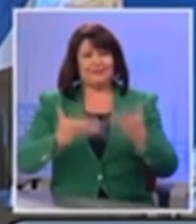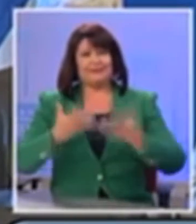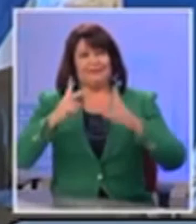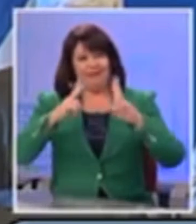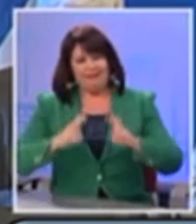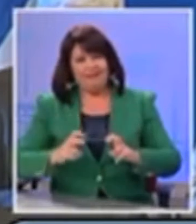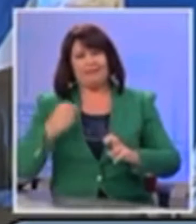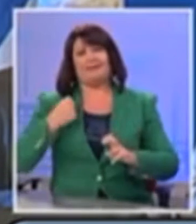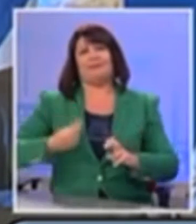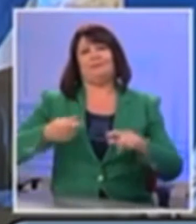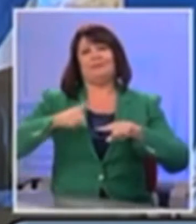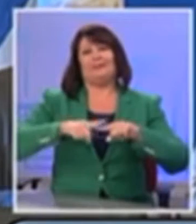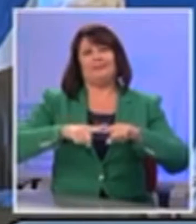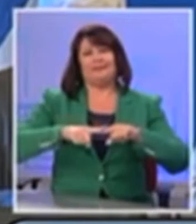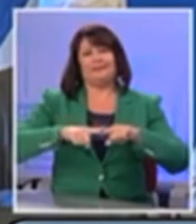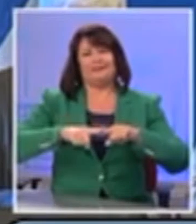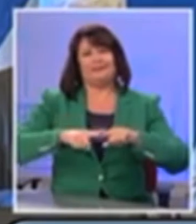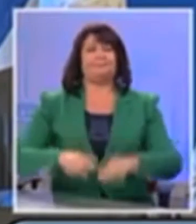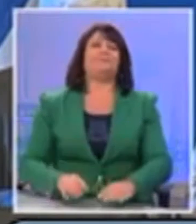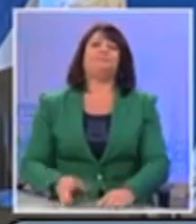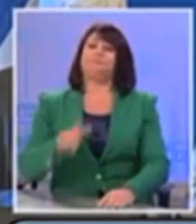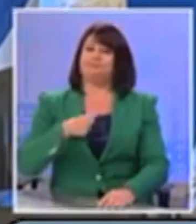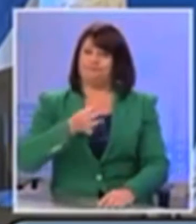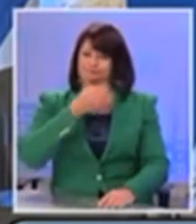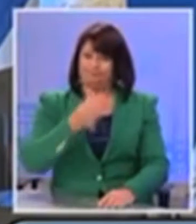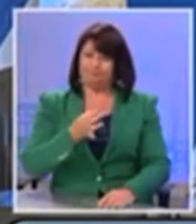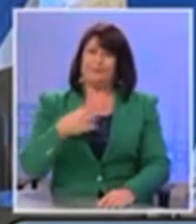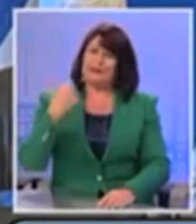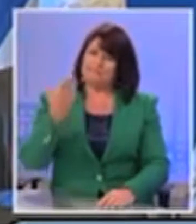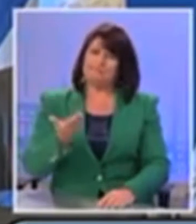plusieurs grandes villes et moyennes villes espagnoles, à commencer par le Grand Madrid,